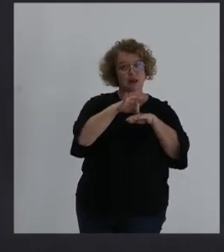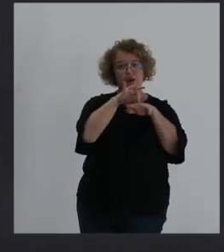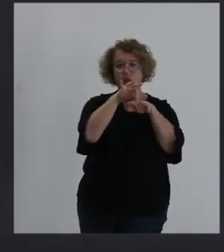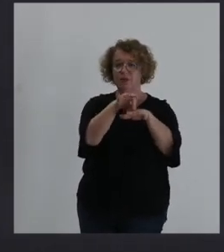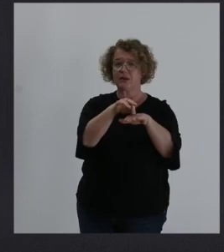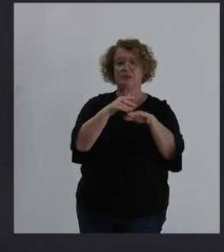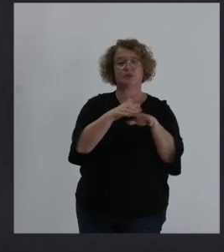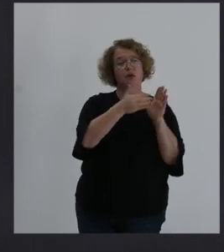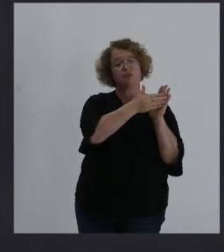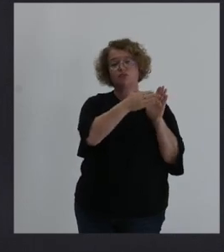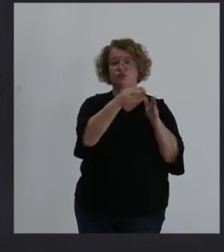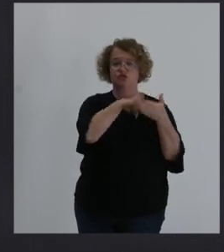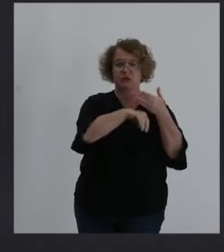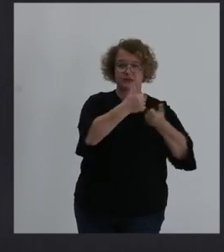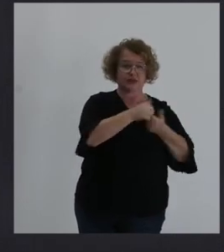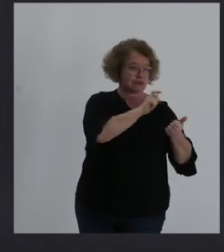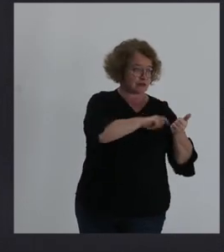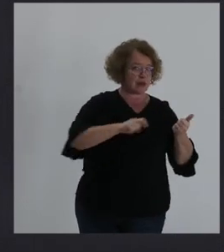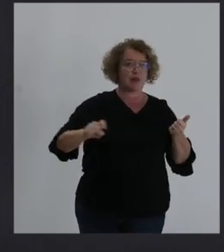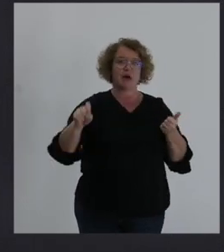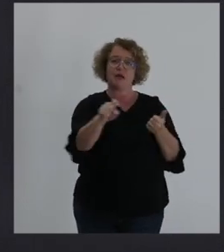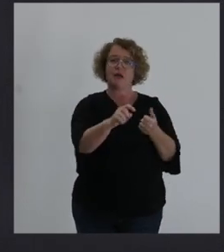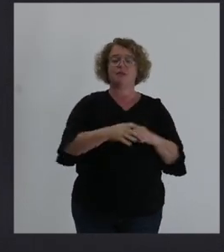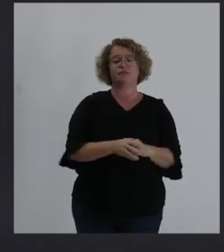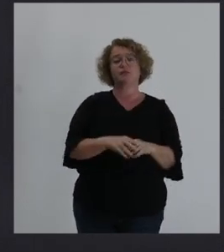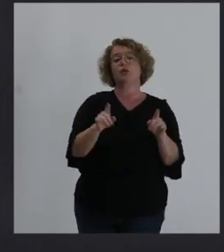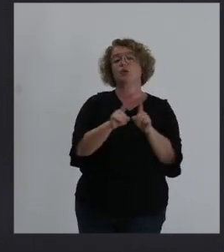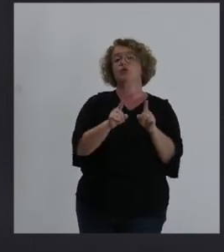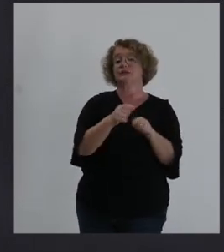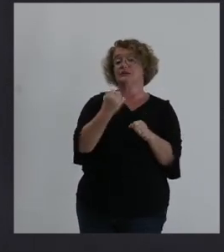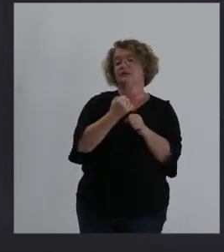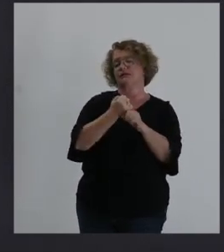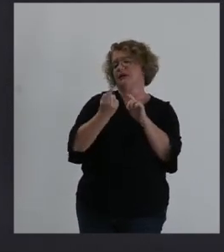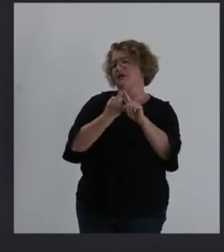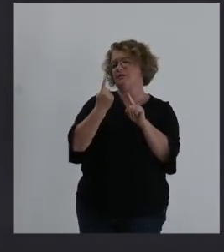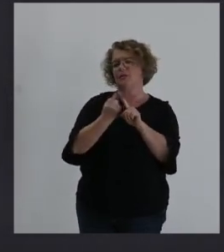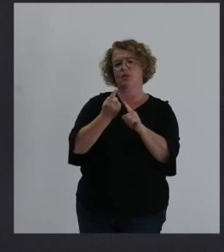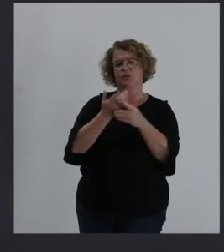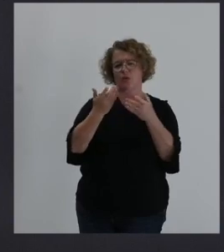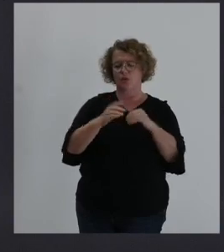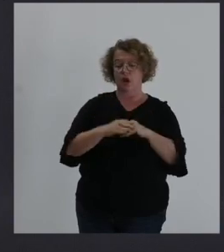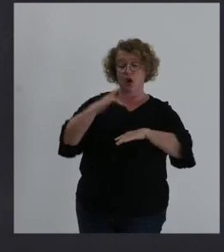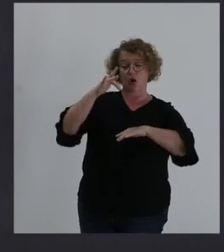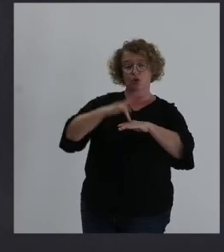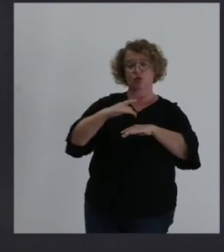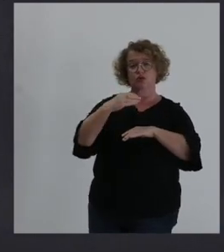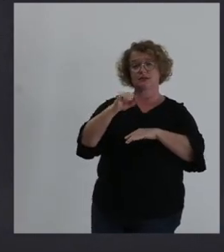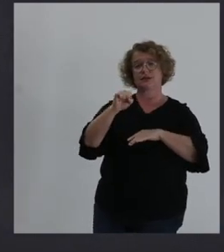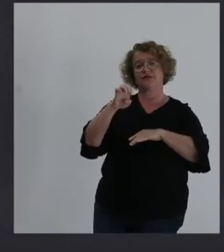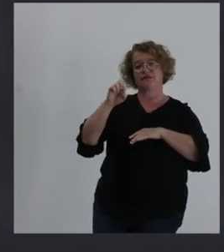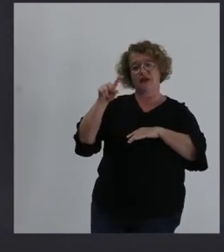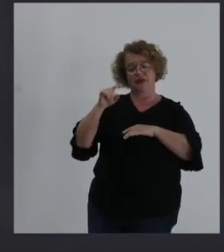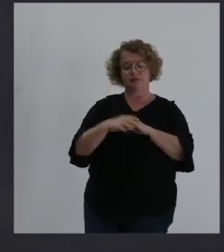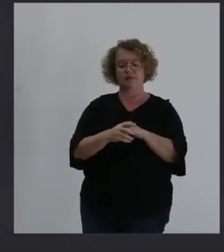dispersées dans de nombreux services et composantes. Par ailleurs, un travail important et nécessaire a été réalisé au niveau de la CEVEC